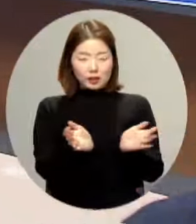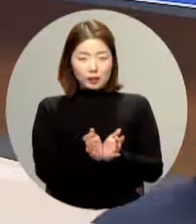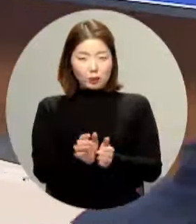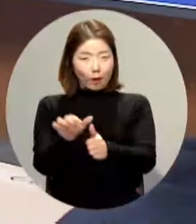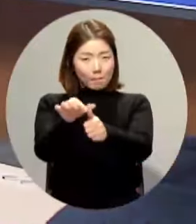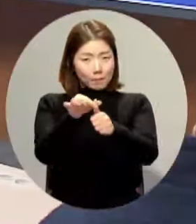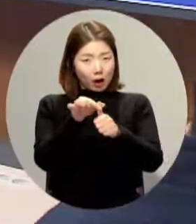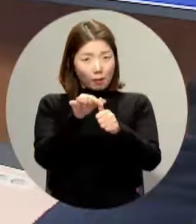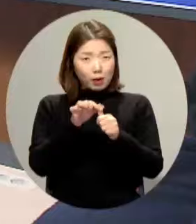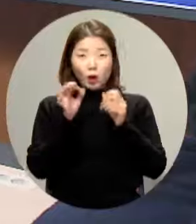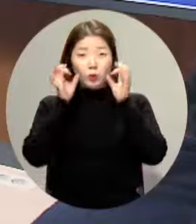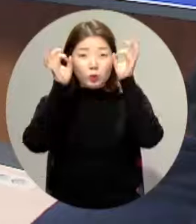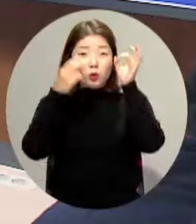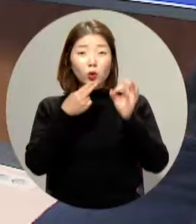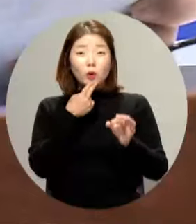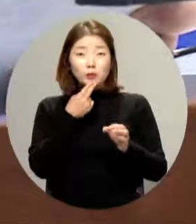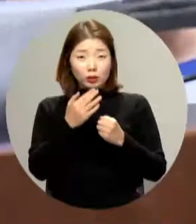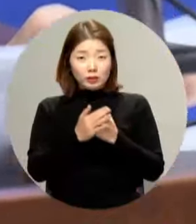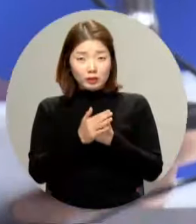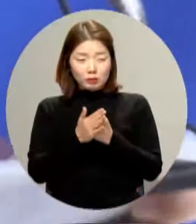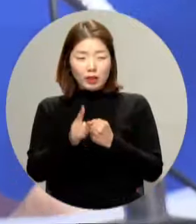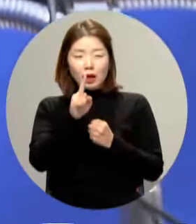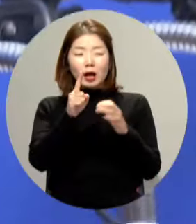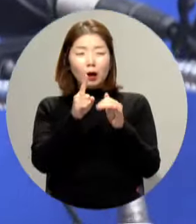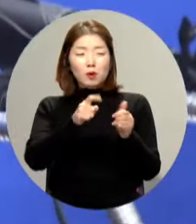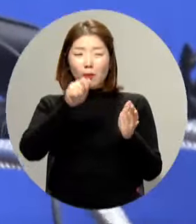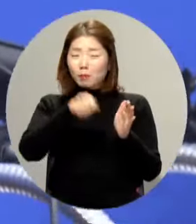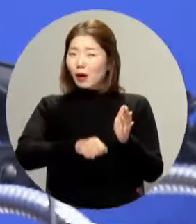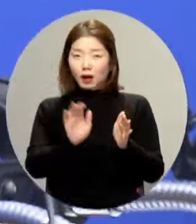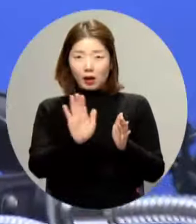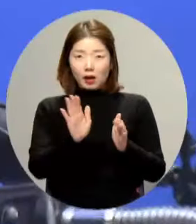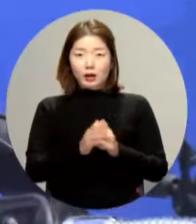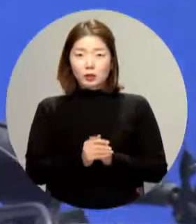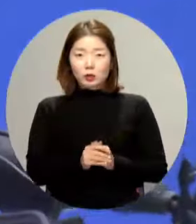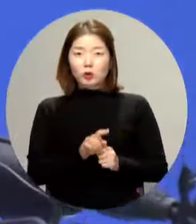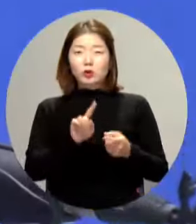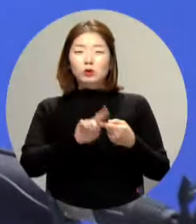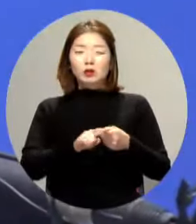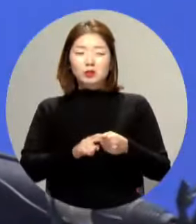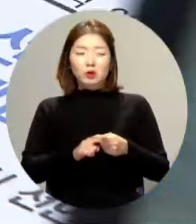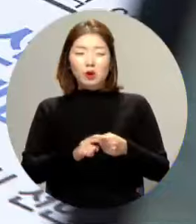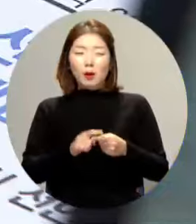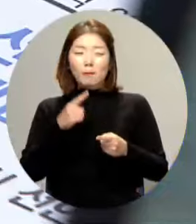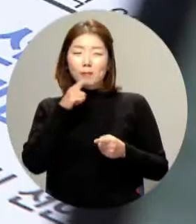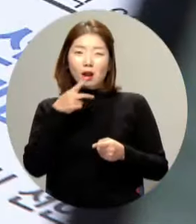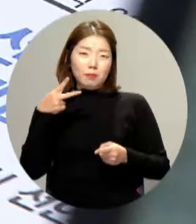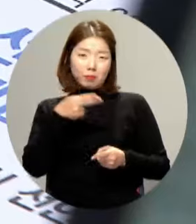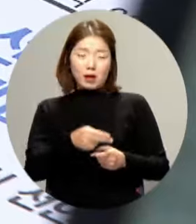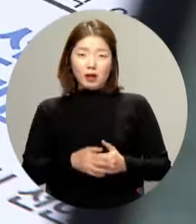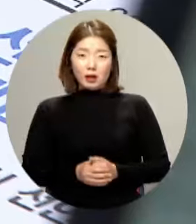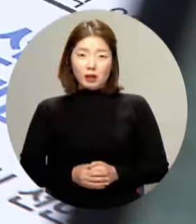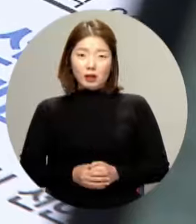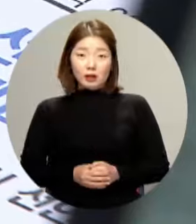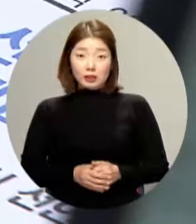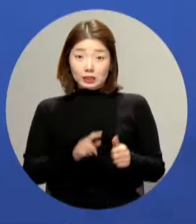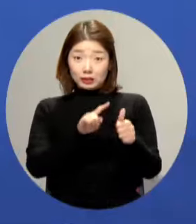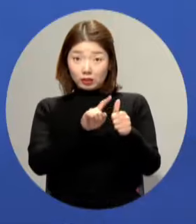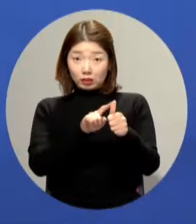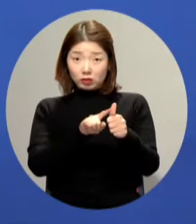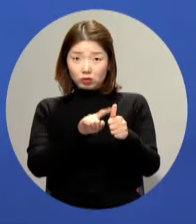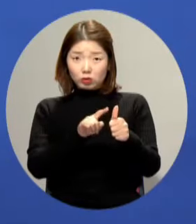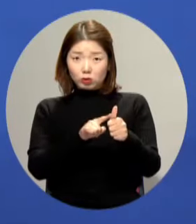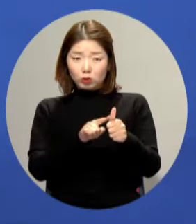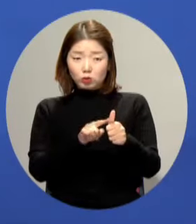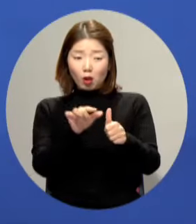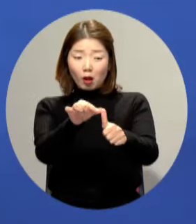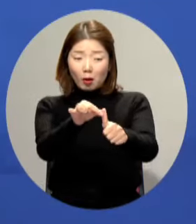영입 움직임은 없었다며 전략 공천설을 일축하고 확산 차단에 나서기도 했습니다. 이모 씨는